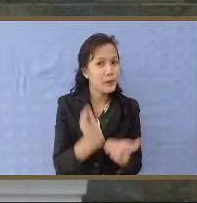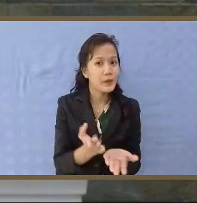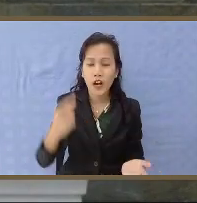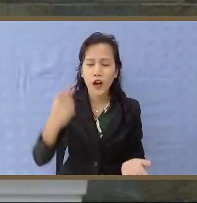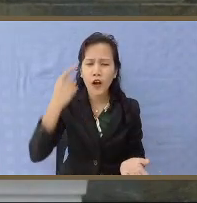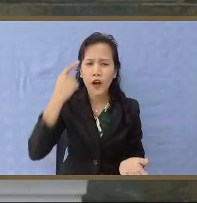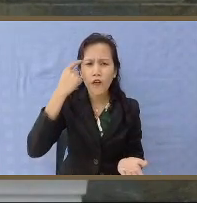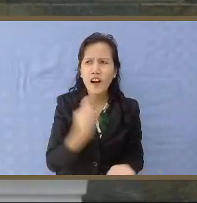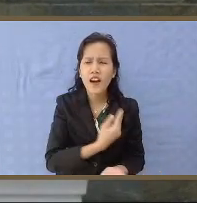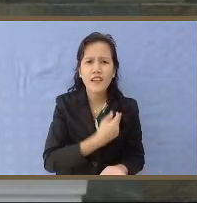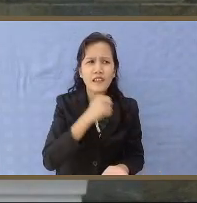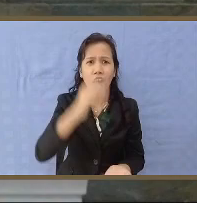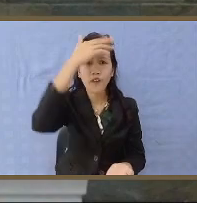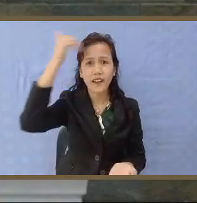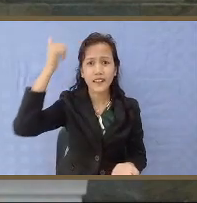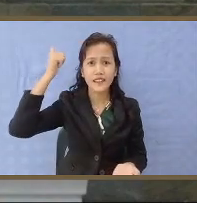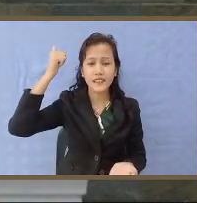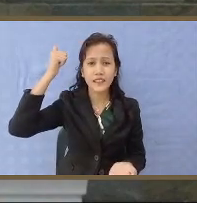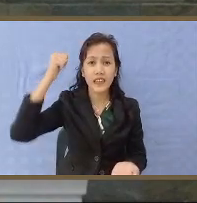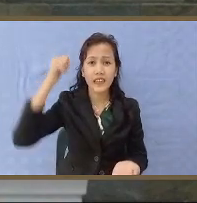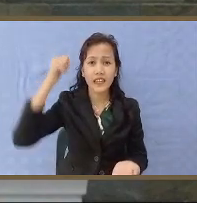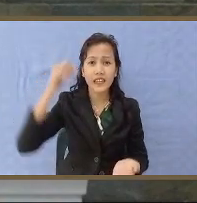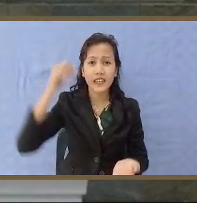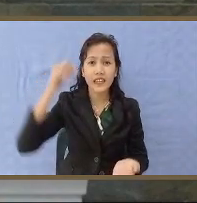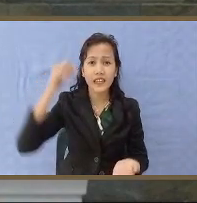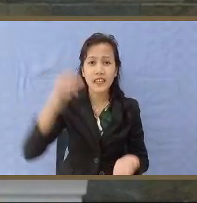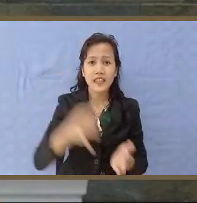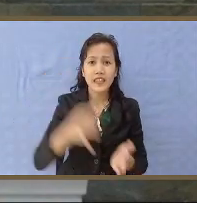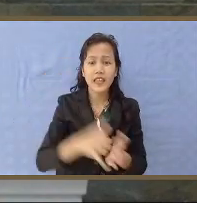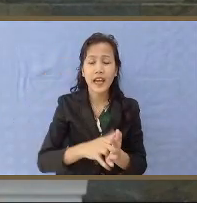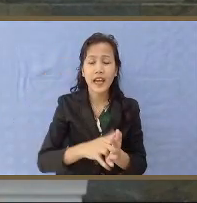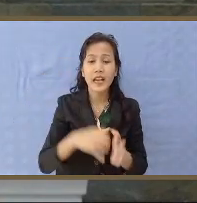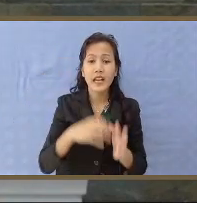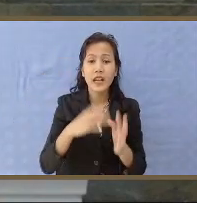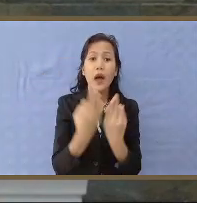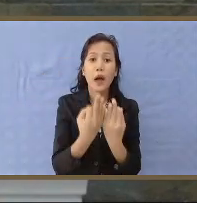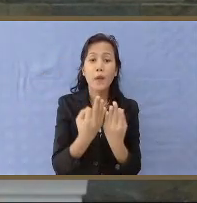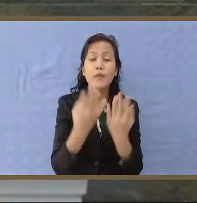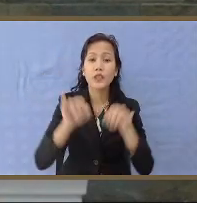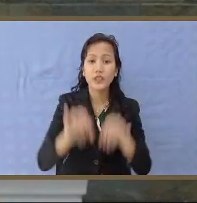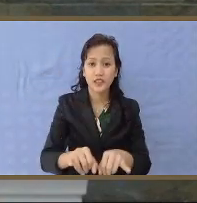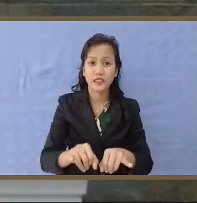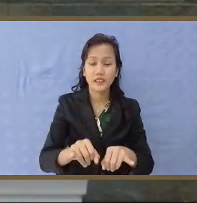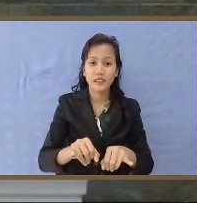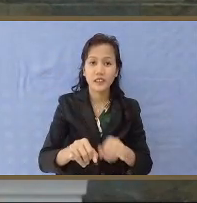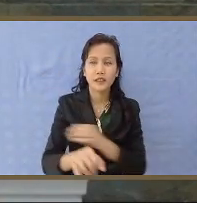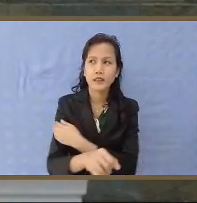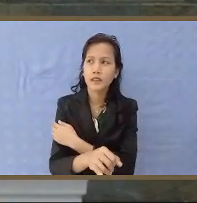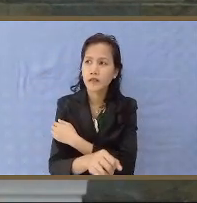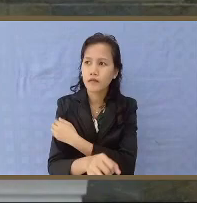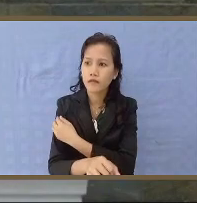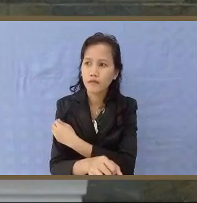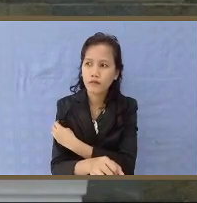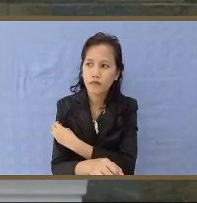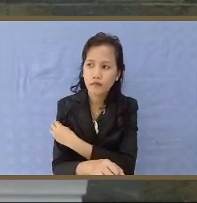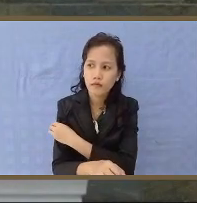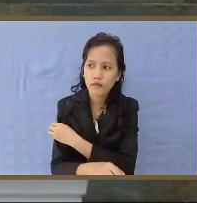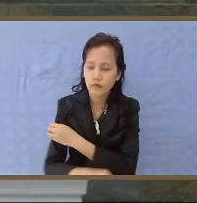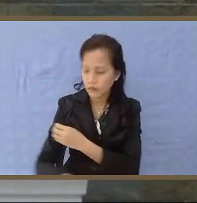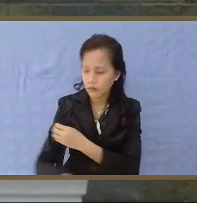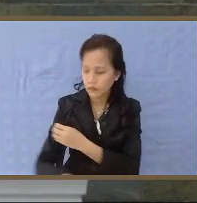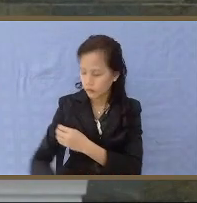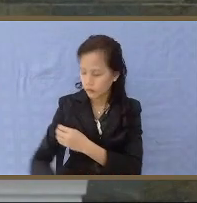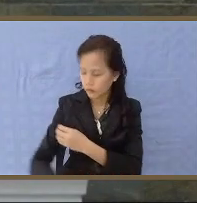makalimutan na ang family is important at meron lagi dapat